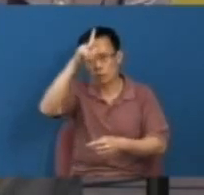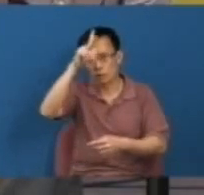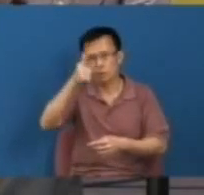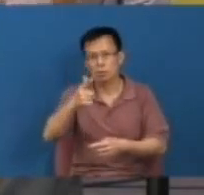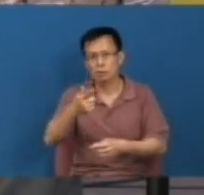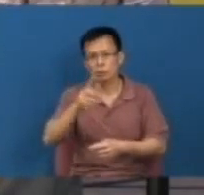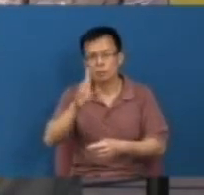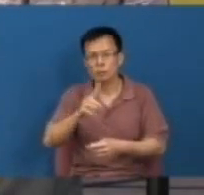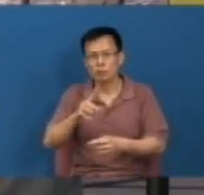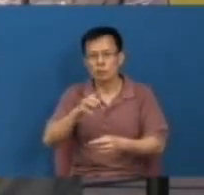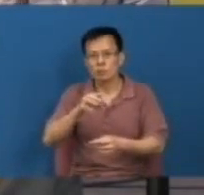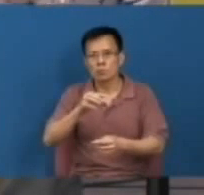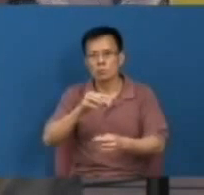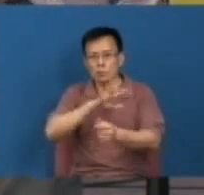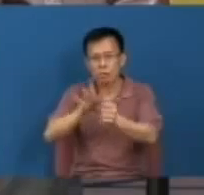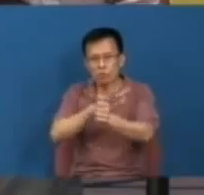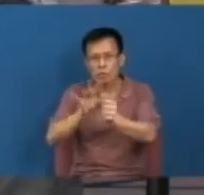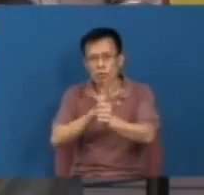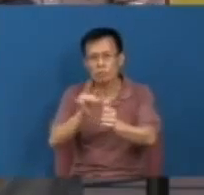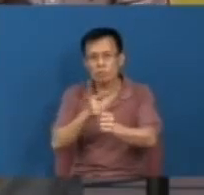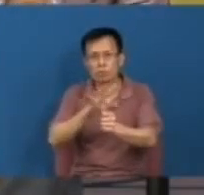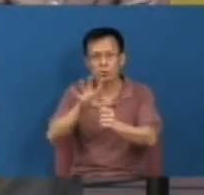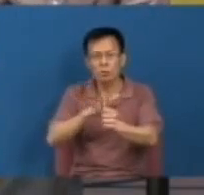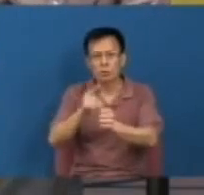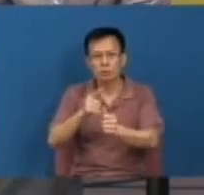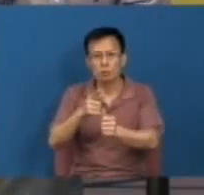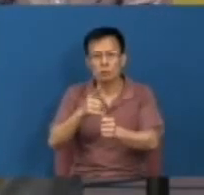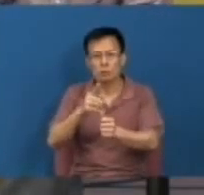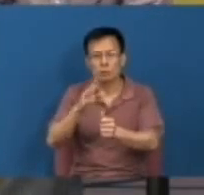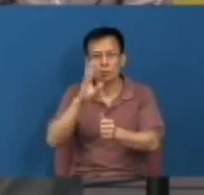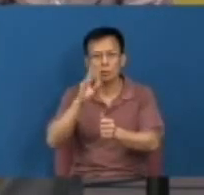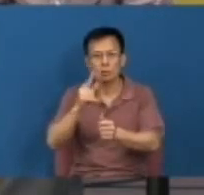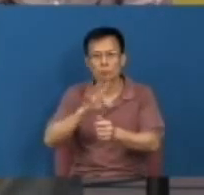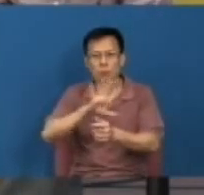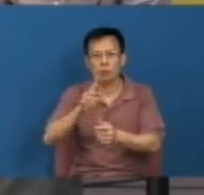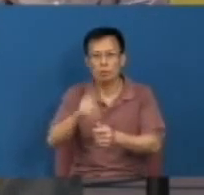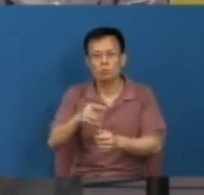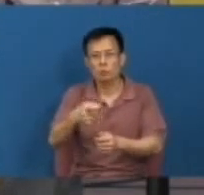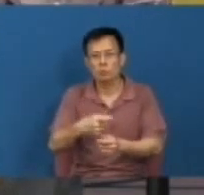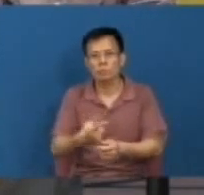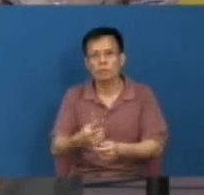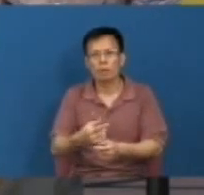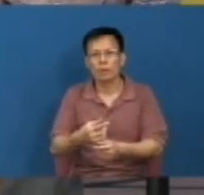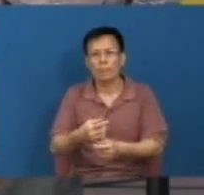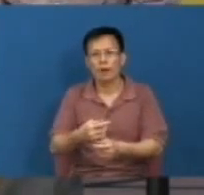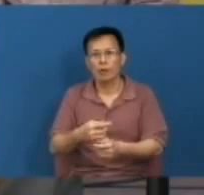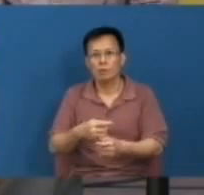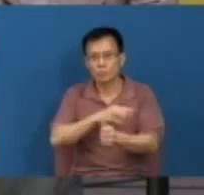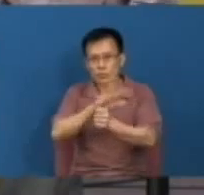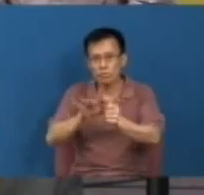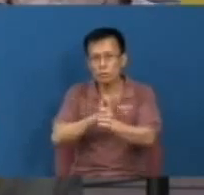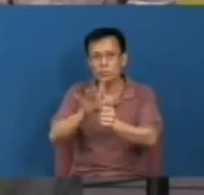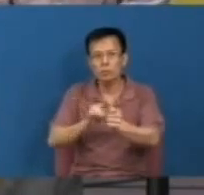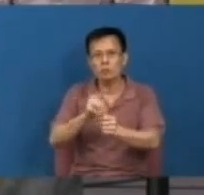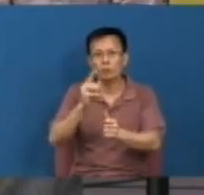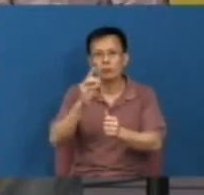租俾我咧？咁即係話其實喺個土地 叫教唆， 係啦，喺土地未復歸以前咧，佢就已經教唆啲租客唔好交租俾我。我